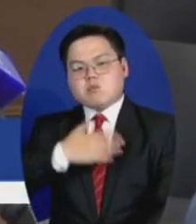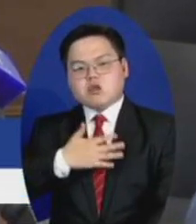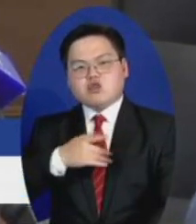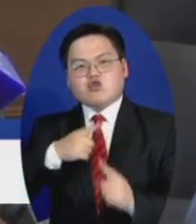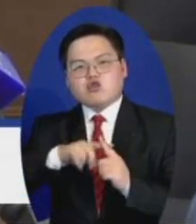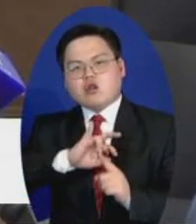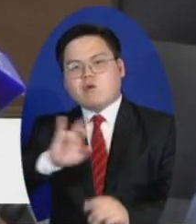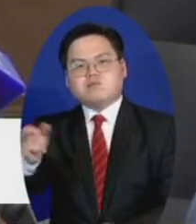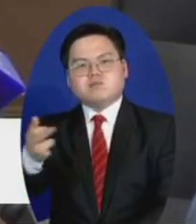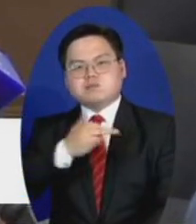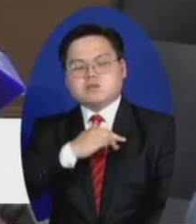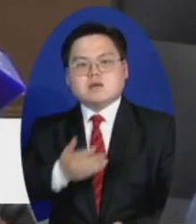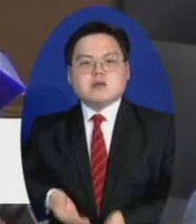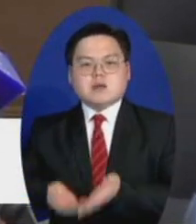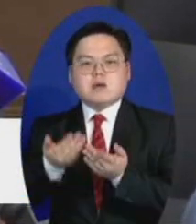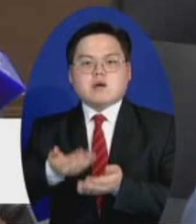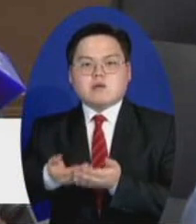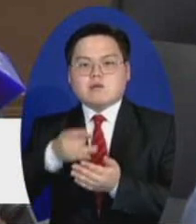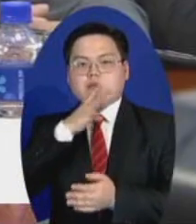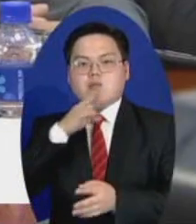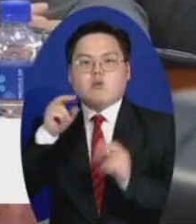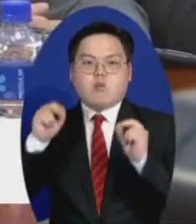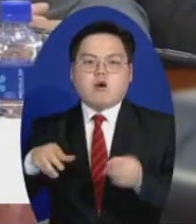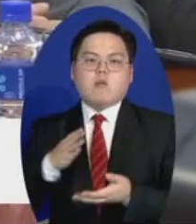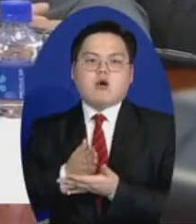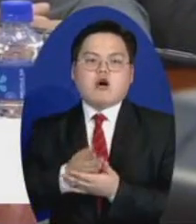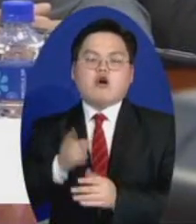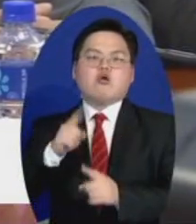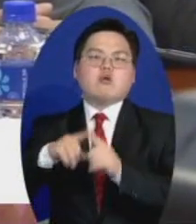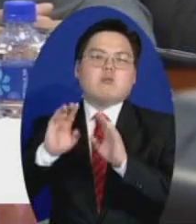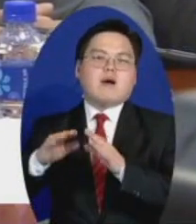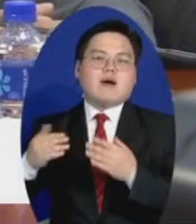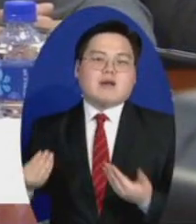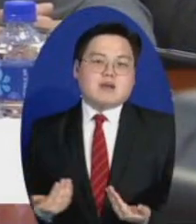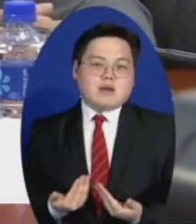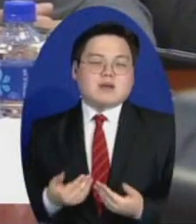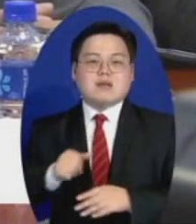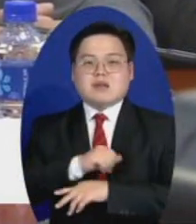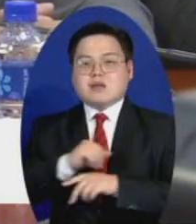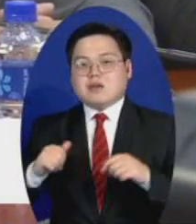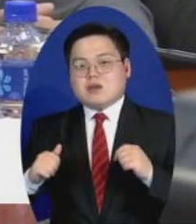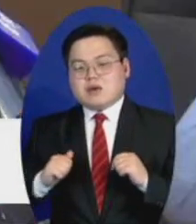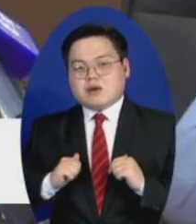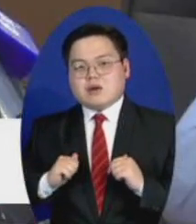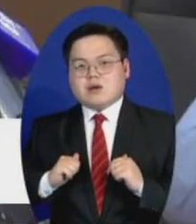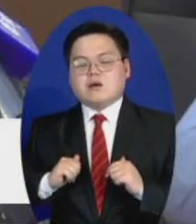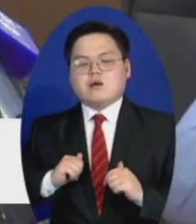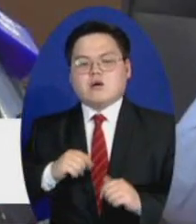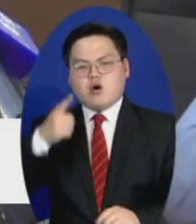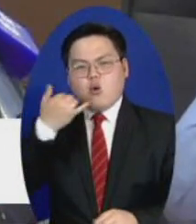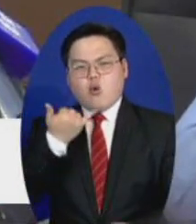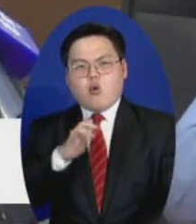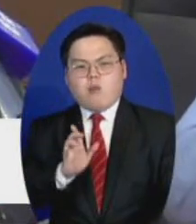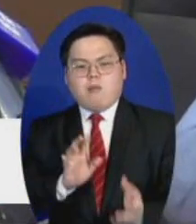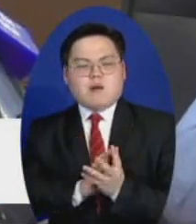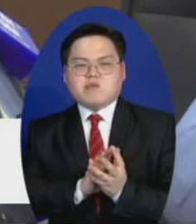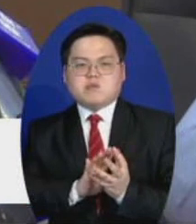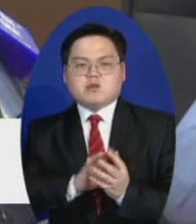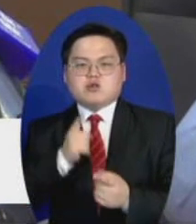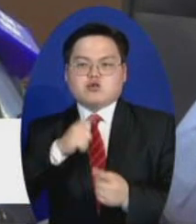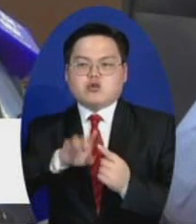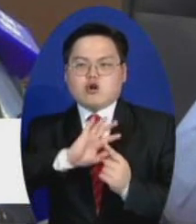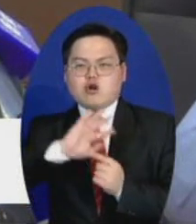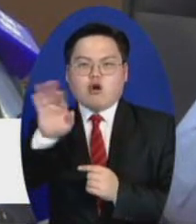сэргэх чиглэлд одоо энэ дэмжлэг үзүүлэхээр болсон байгаа. Одоо орон нутгад амьдарч байгаа хүмүүс гэдэг бид бас төвлөрлийг сааруулах одоо тийм хөдөөр